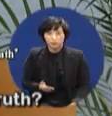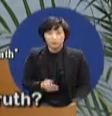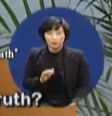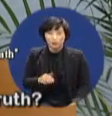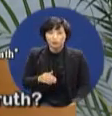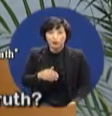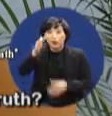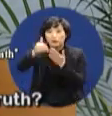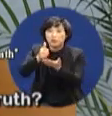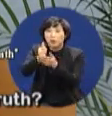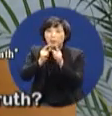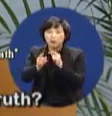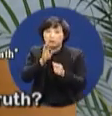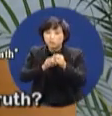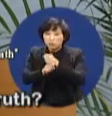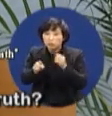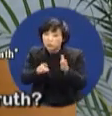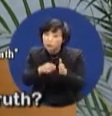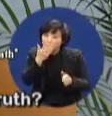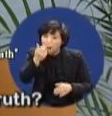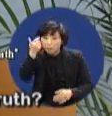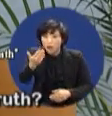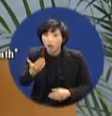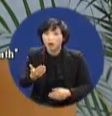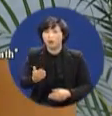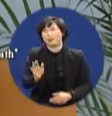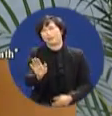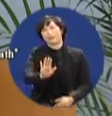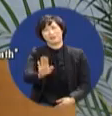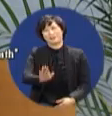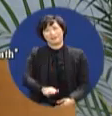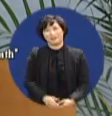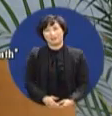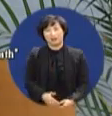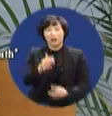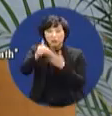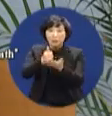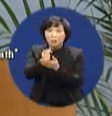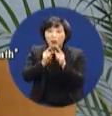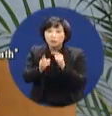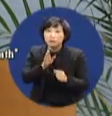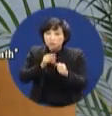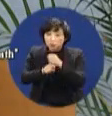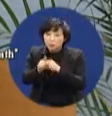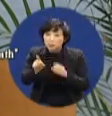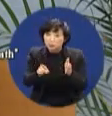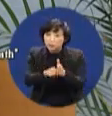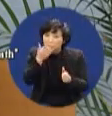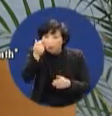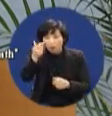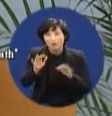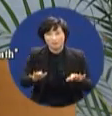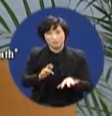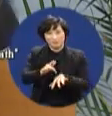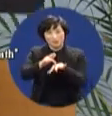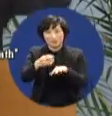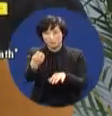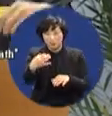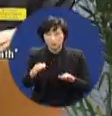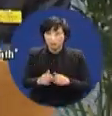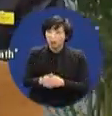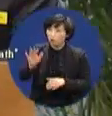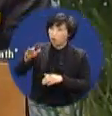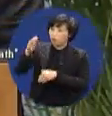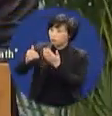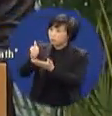누가 하나님 말씀을 진리로 믿겠어요? 누가 하나님 말씀을 진리로 믿겠느냐? 그럼 마귀가 그럴 겁니다.